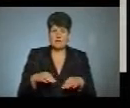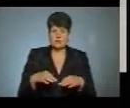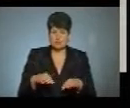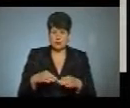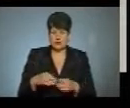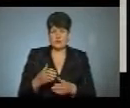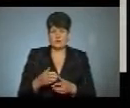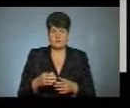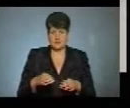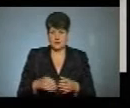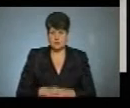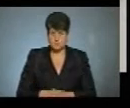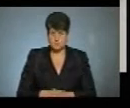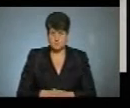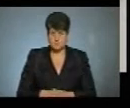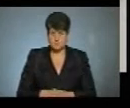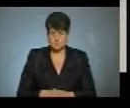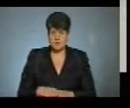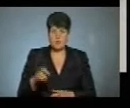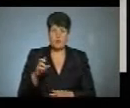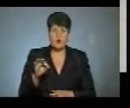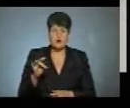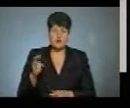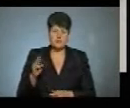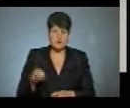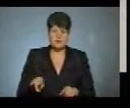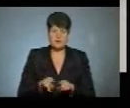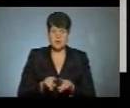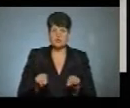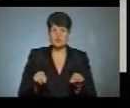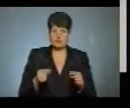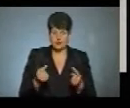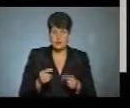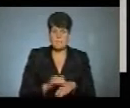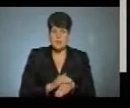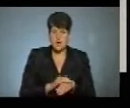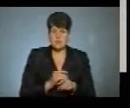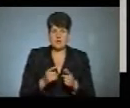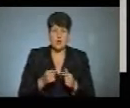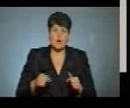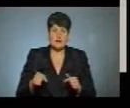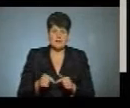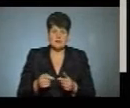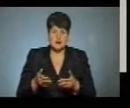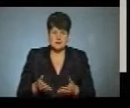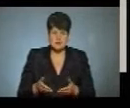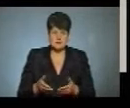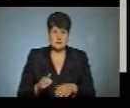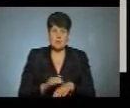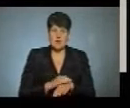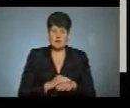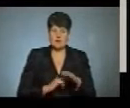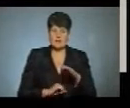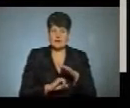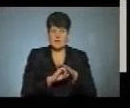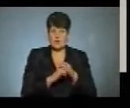санітарного транспорту. У Борщеві також створена благодійна організація, благодійний фонд